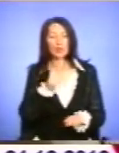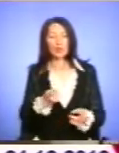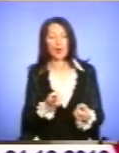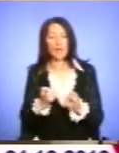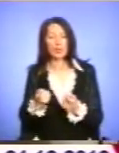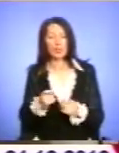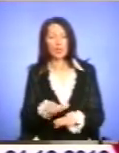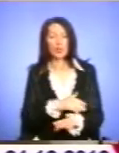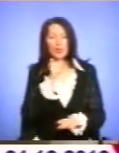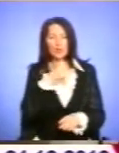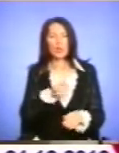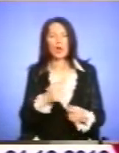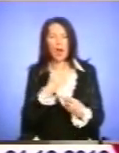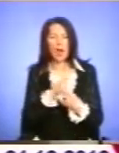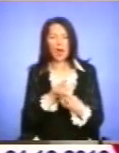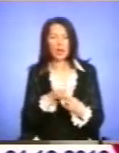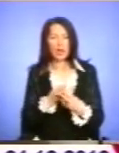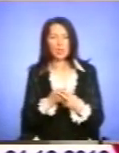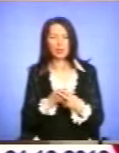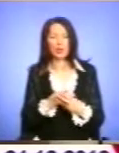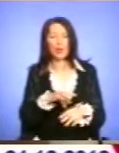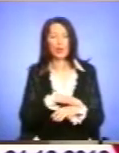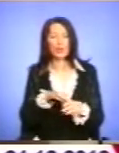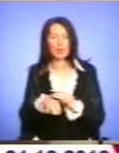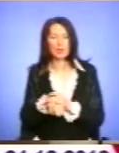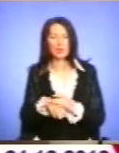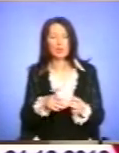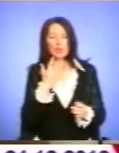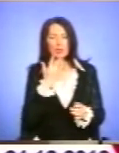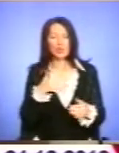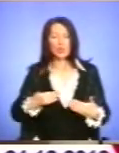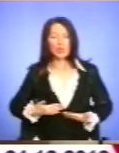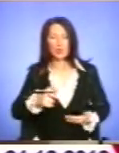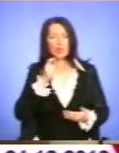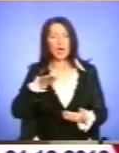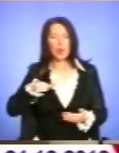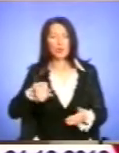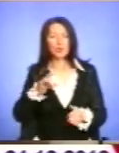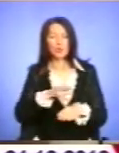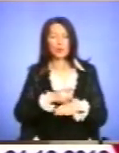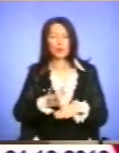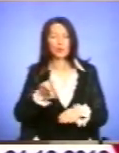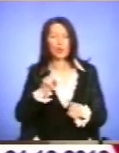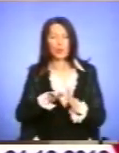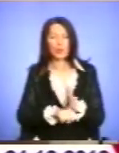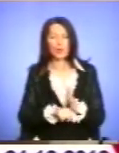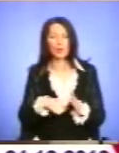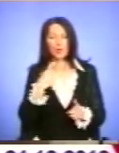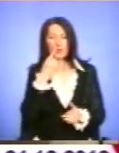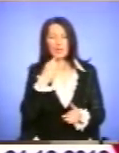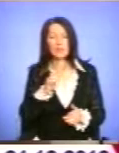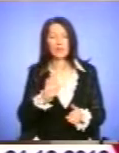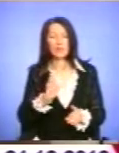ув'язненнями з національного буття українців, а пізніше жорстоко і вбито. І, власне,